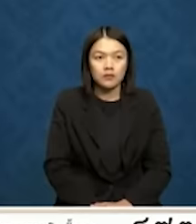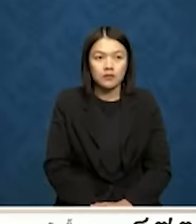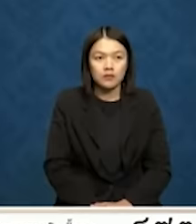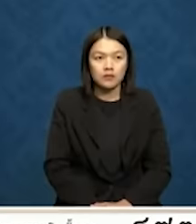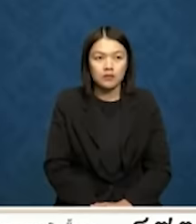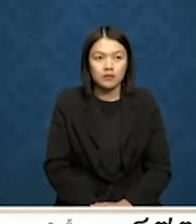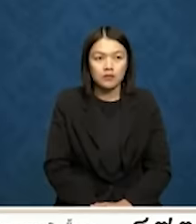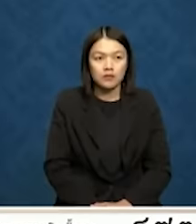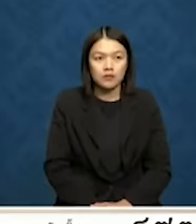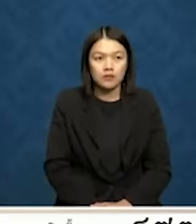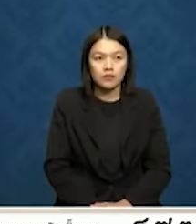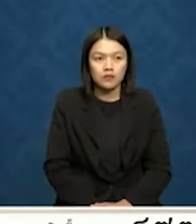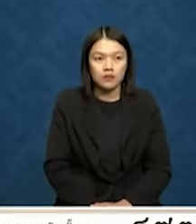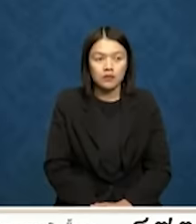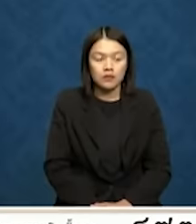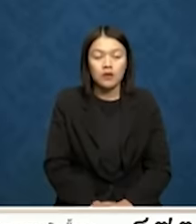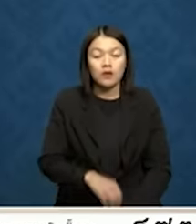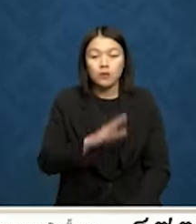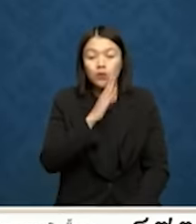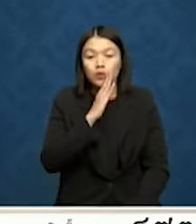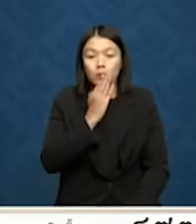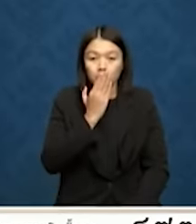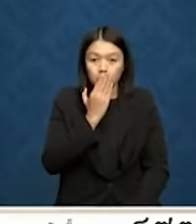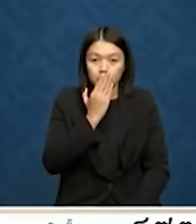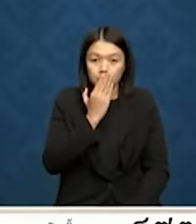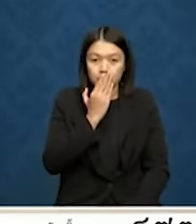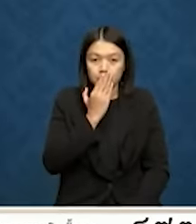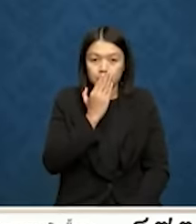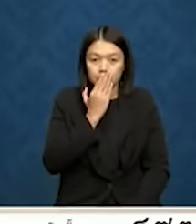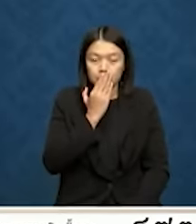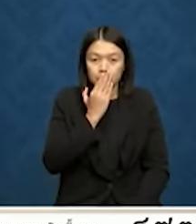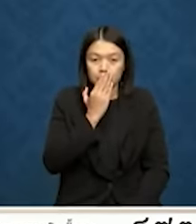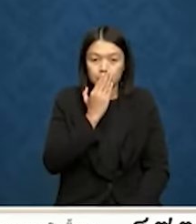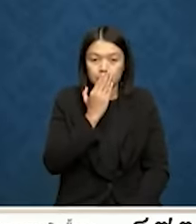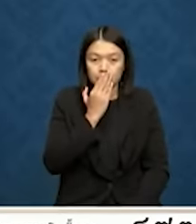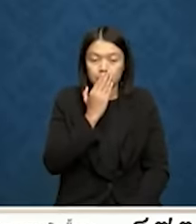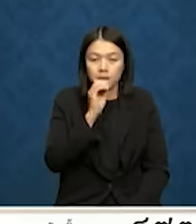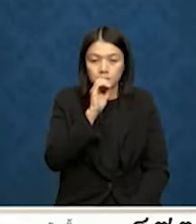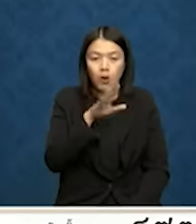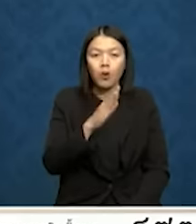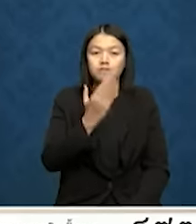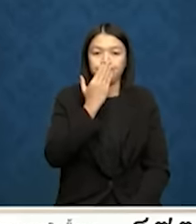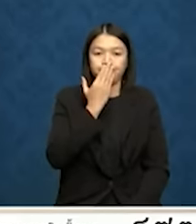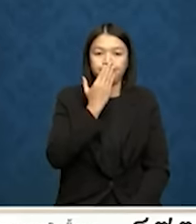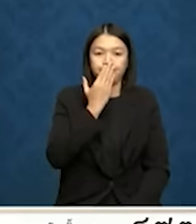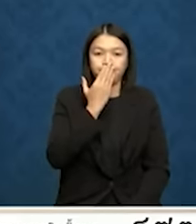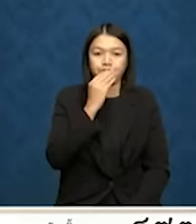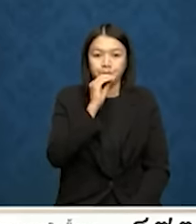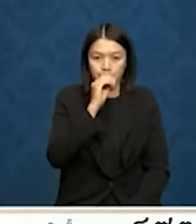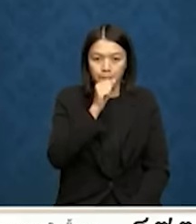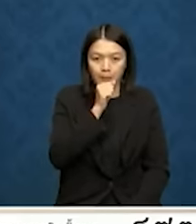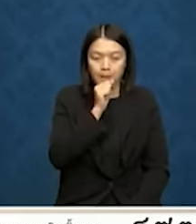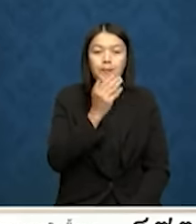กดบัตรนะครับถ้างดออกเสียงขอให้ท่านขานเสียงออกมาว่างดออกเสียงนะ